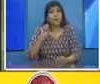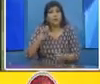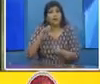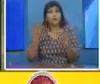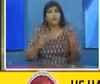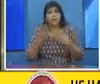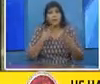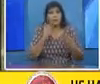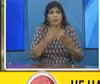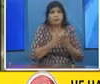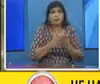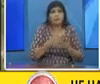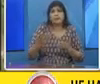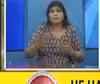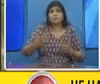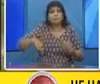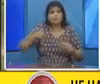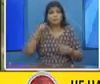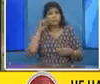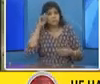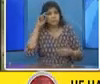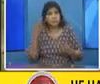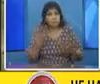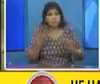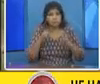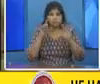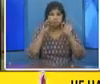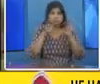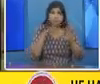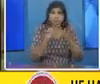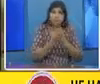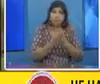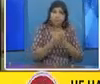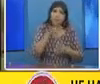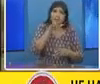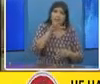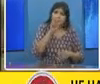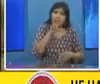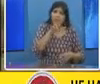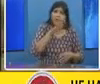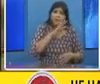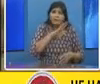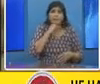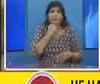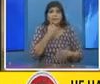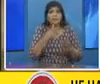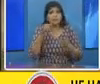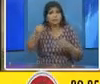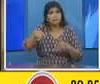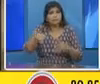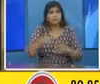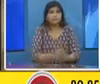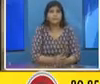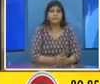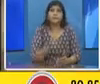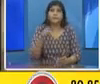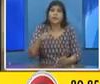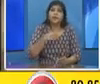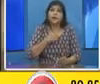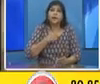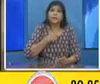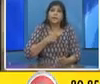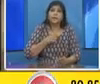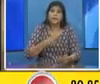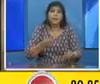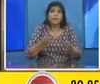किया है कि कोई भी आश्चर्य में पड़ जाएगा। 80-85 साल के कामेगौड़ा जी अपने